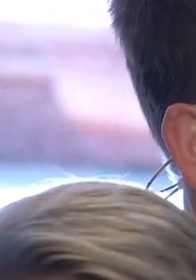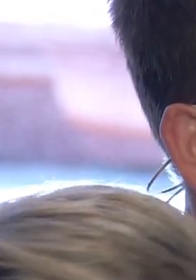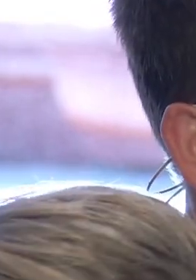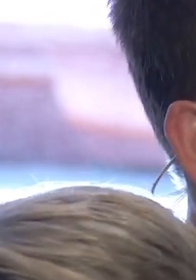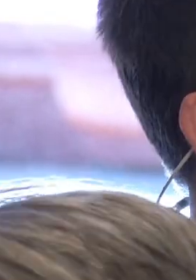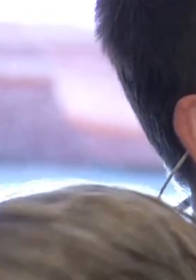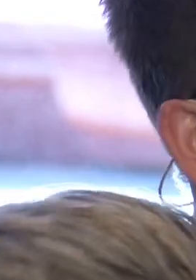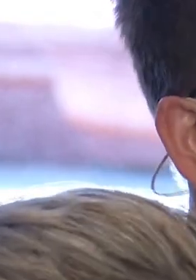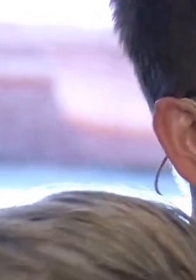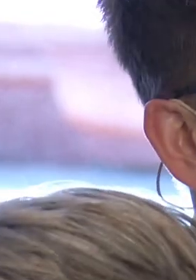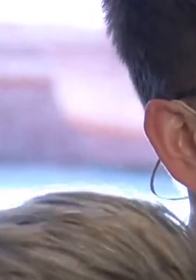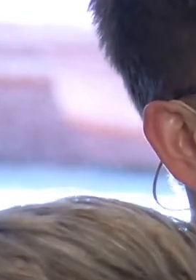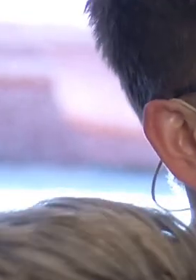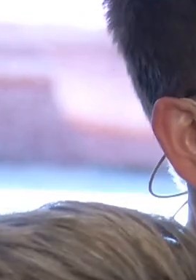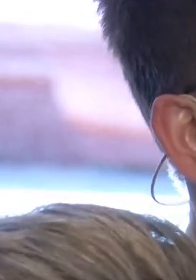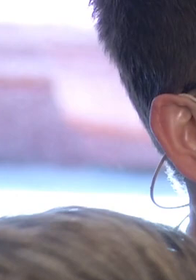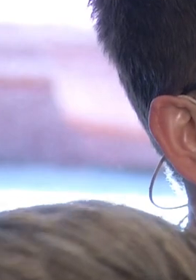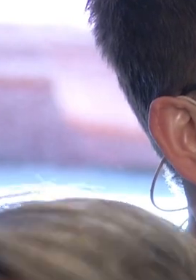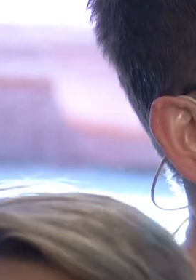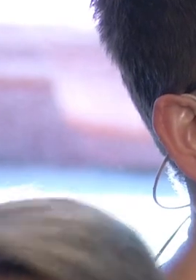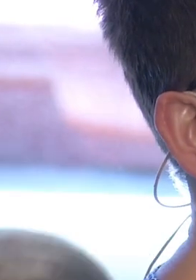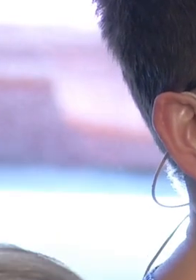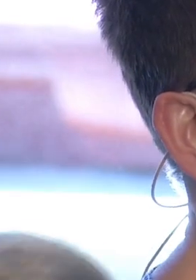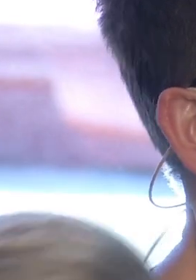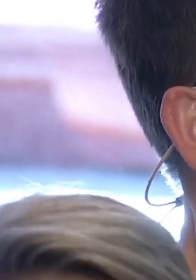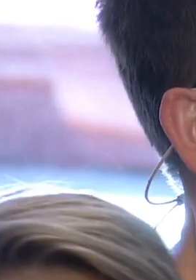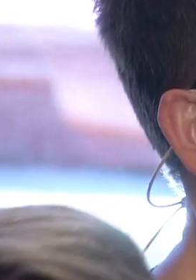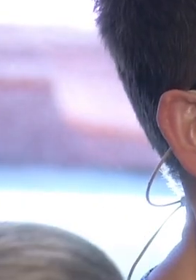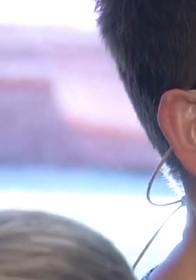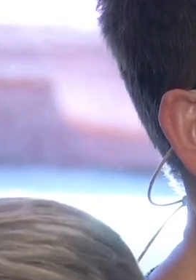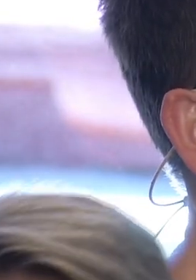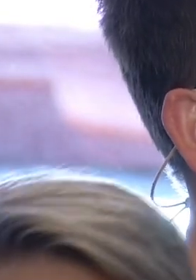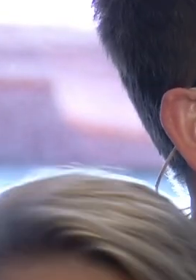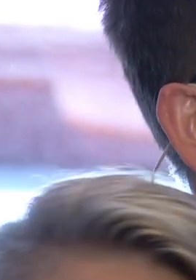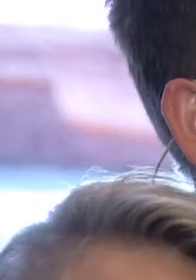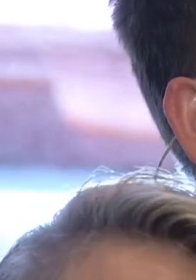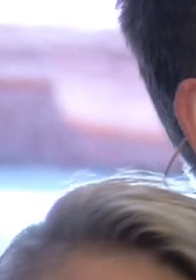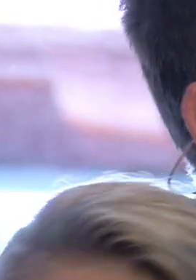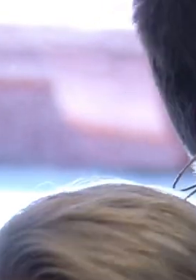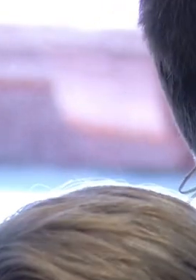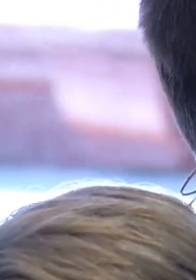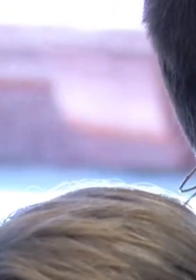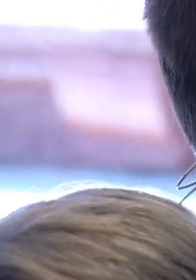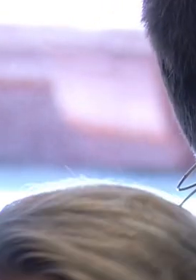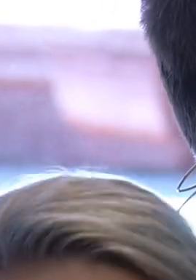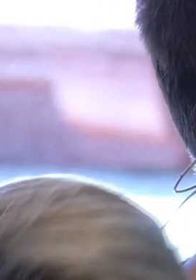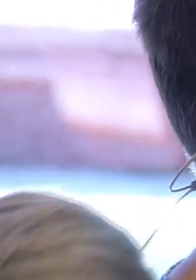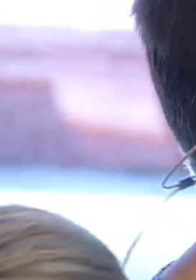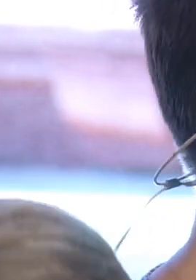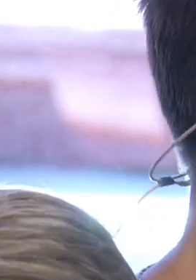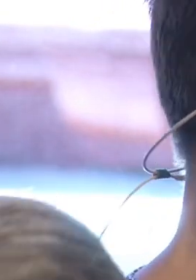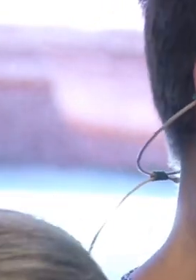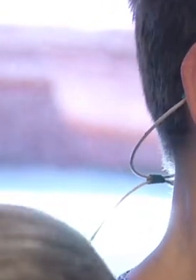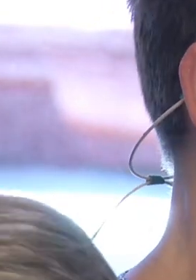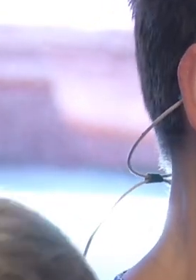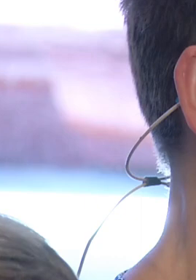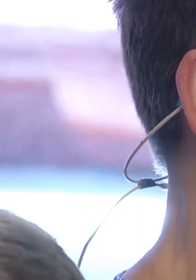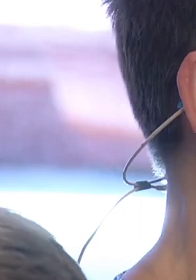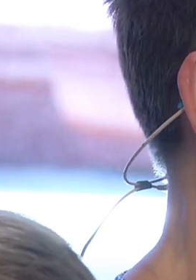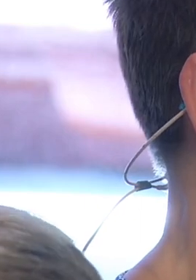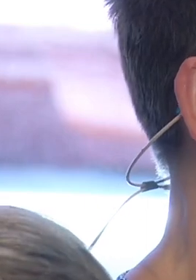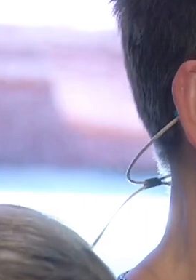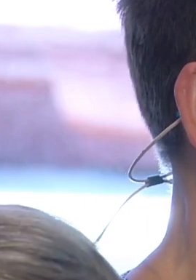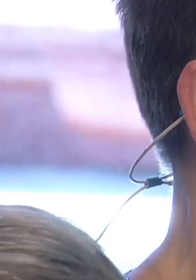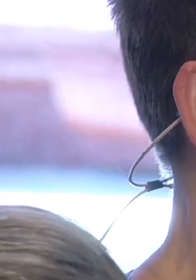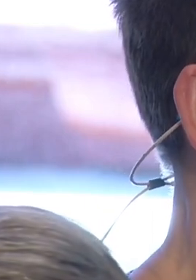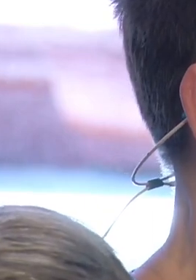hamnar vi ibland. Vi har många erfarna och duktiga människor som har jobbat länge. Men de sliter ganska ont. Och det handlar rätt så mycket om det